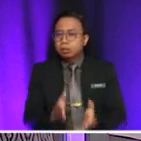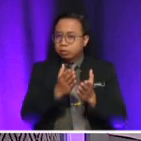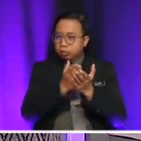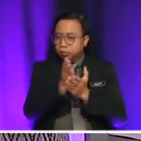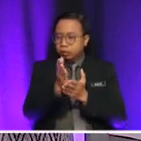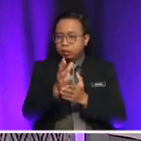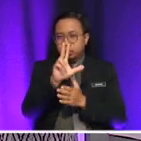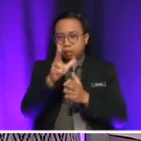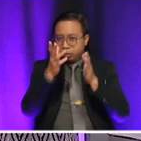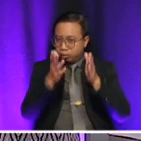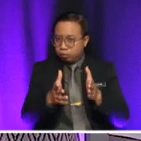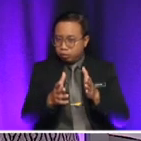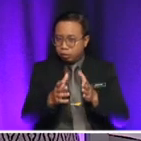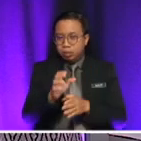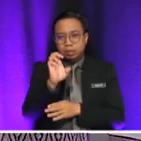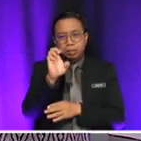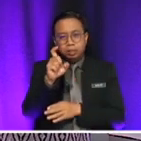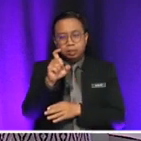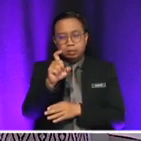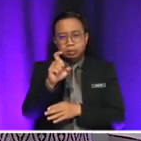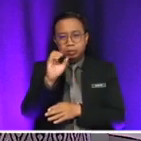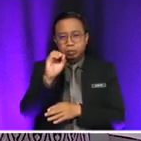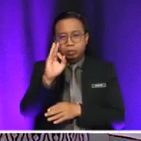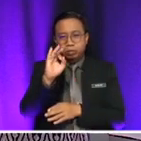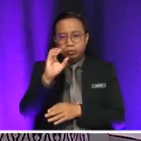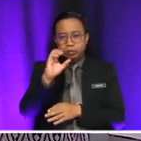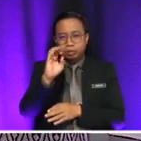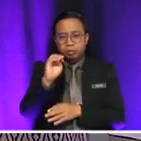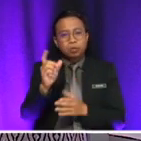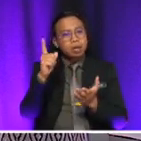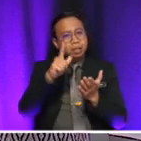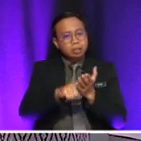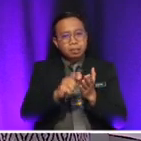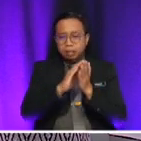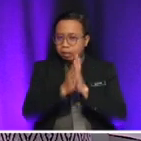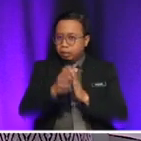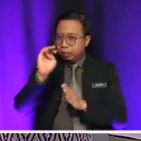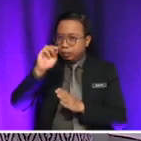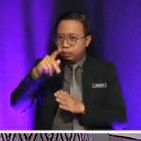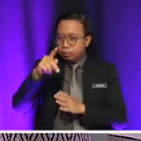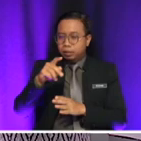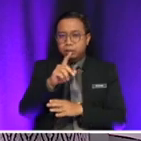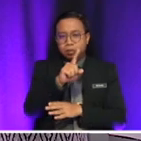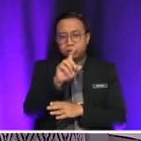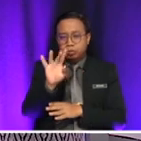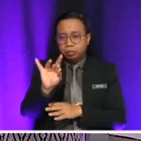3 orang X officio dilantik menjadi MVP 1945